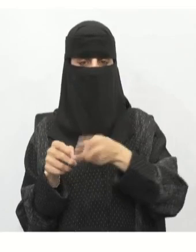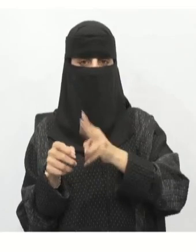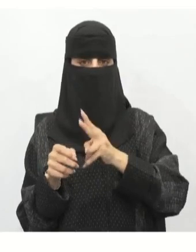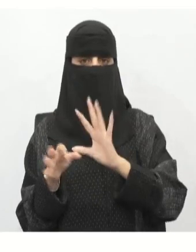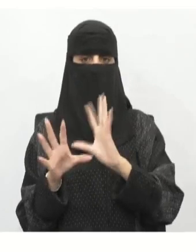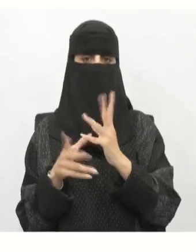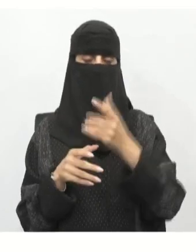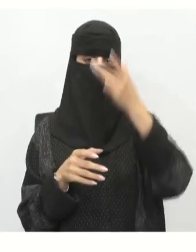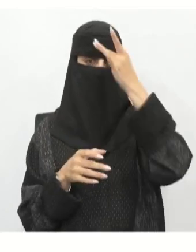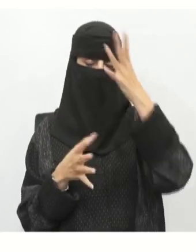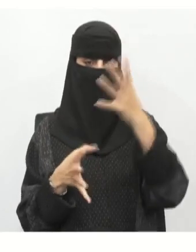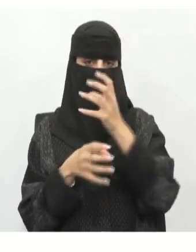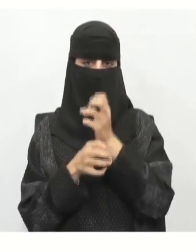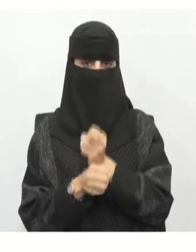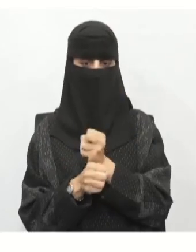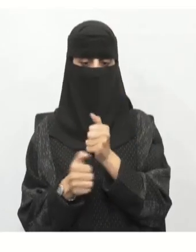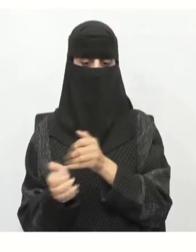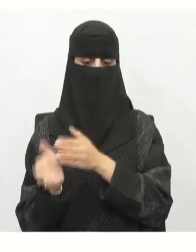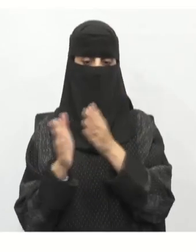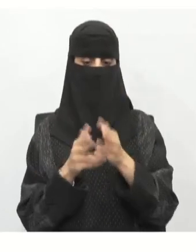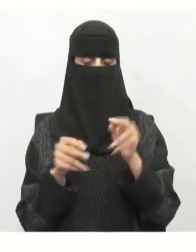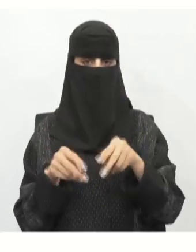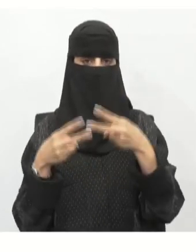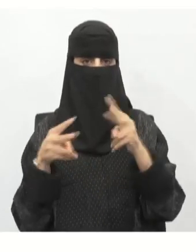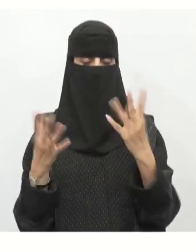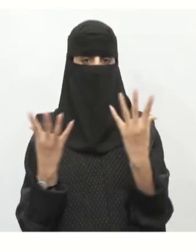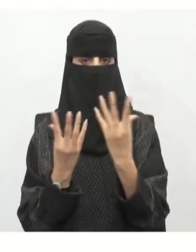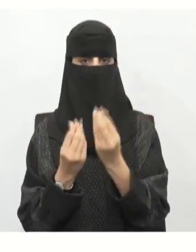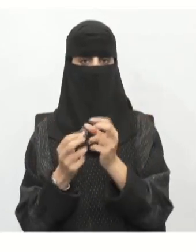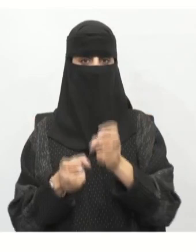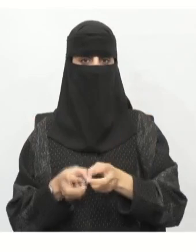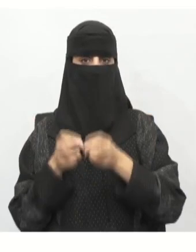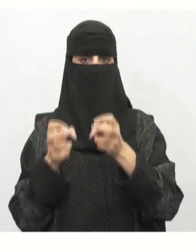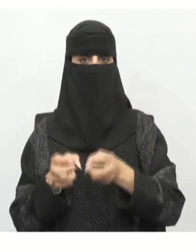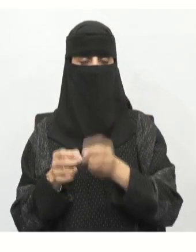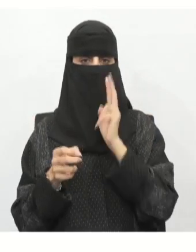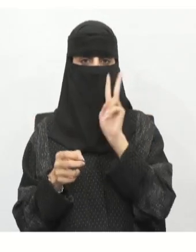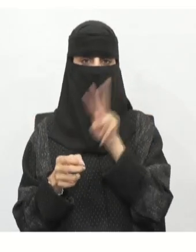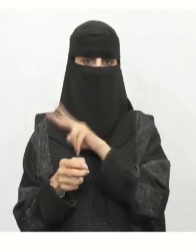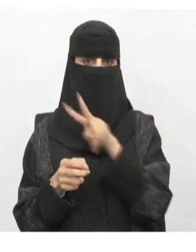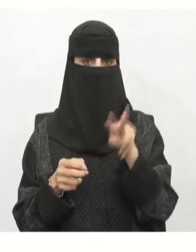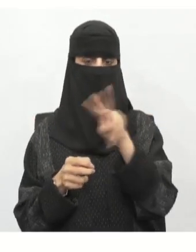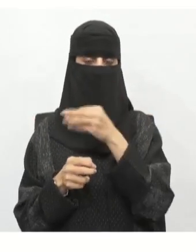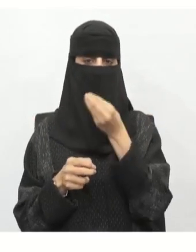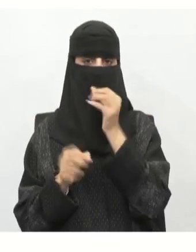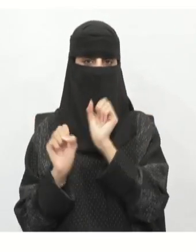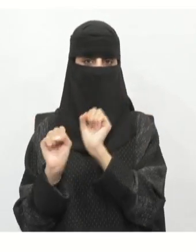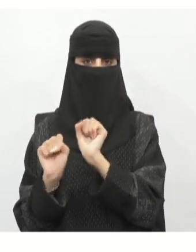من الامراض سننطلق يا صديقاتي في رحله الى العناصر الغذائيه